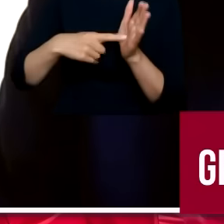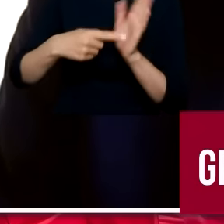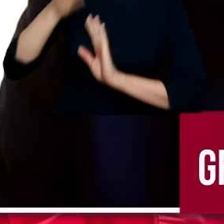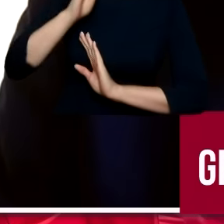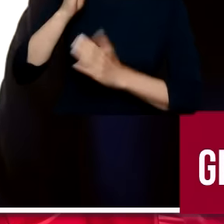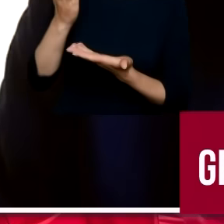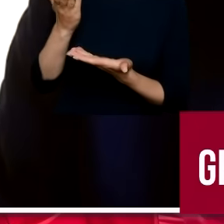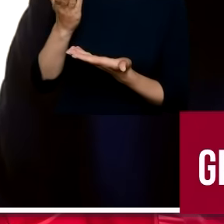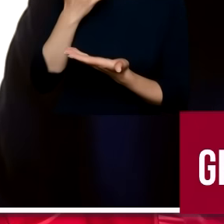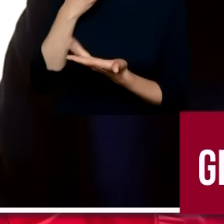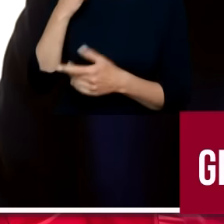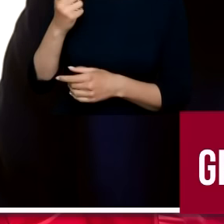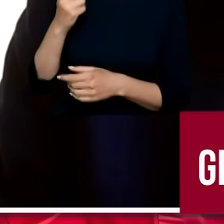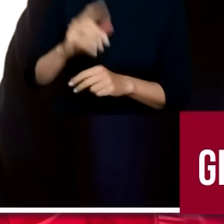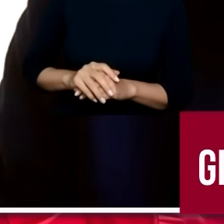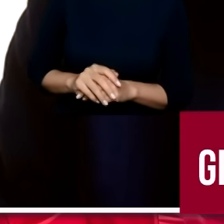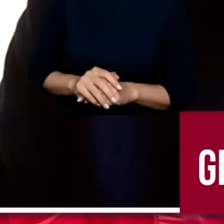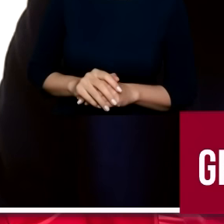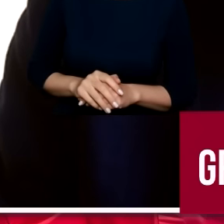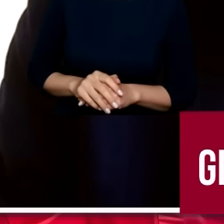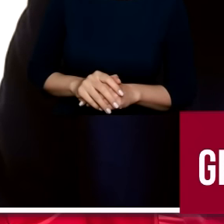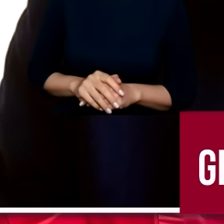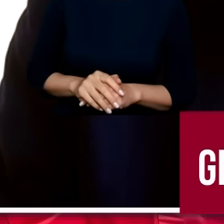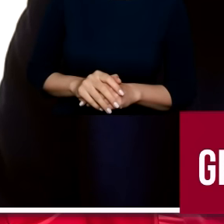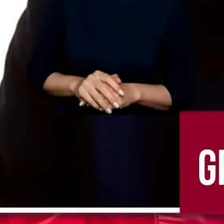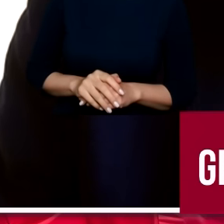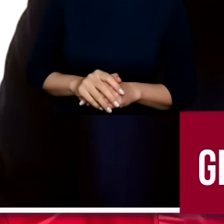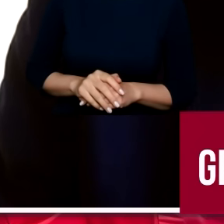hip nie będę będę symetrystą